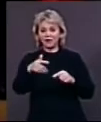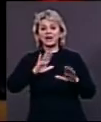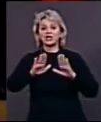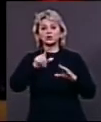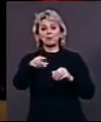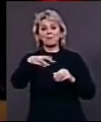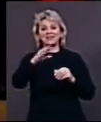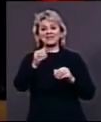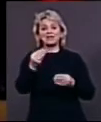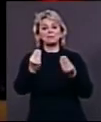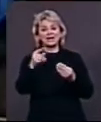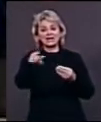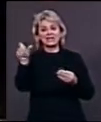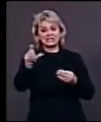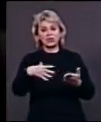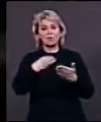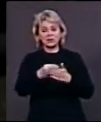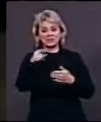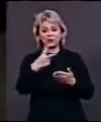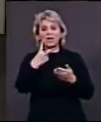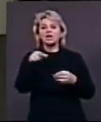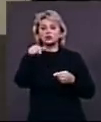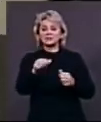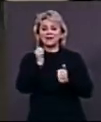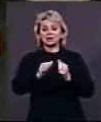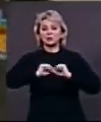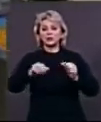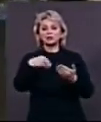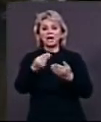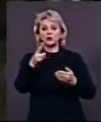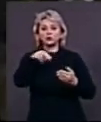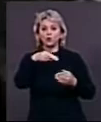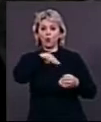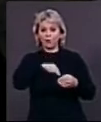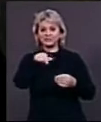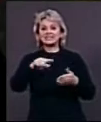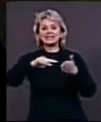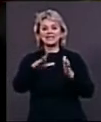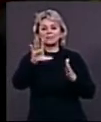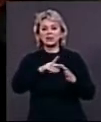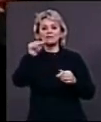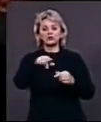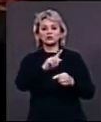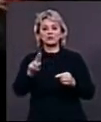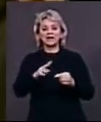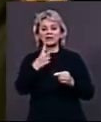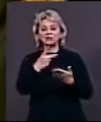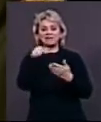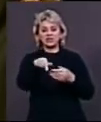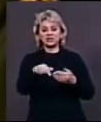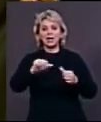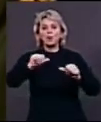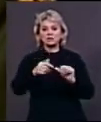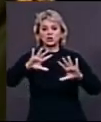Егор Матвеев переиграл сценарий по-своему, наделил героев духовностью. Идея была в том, чтобы какие-то вещи,